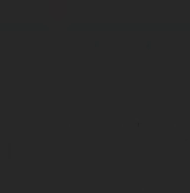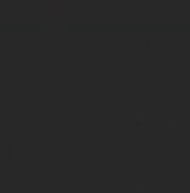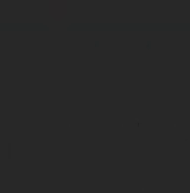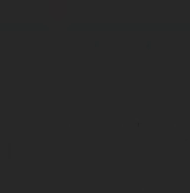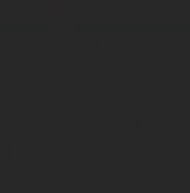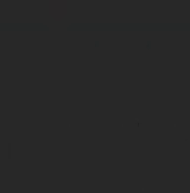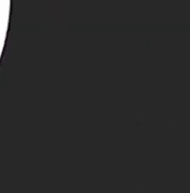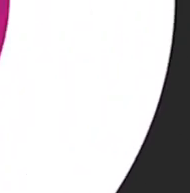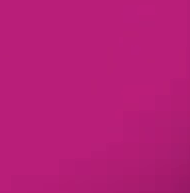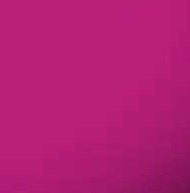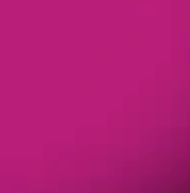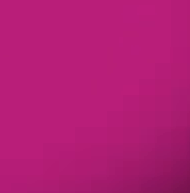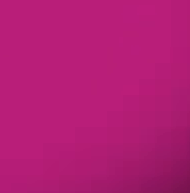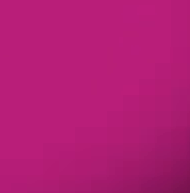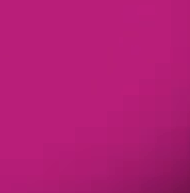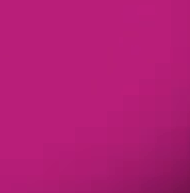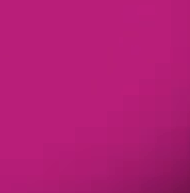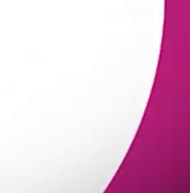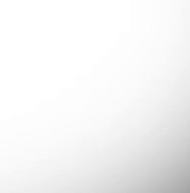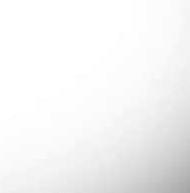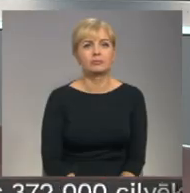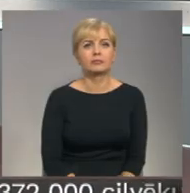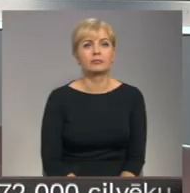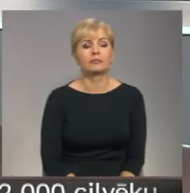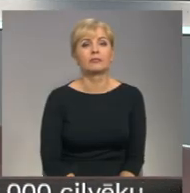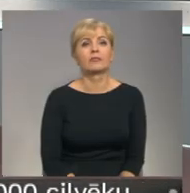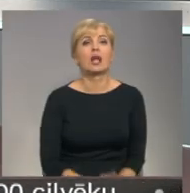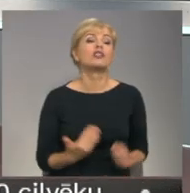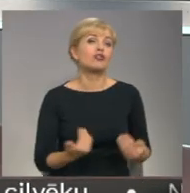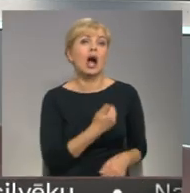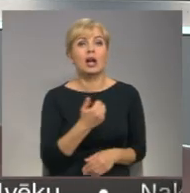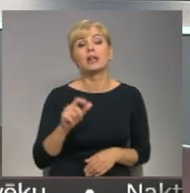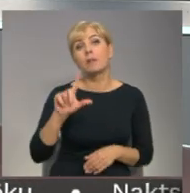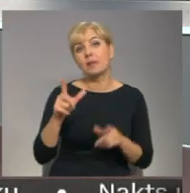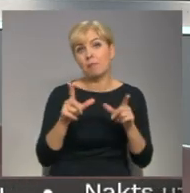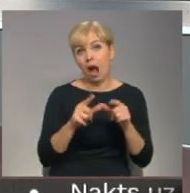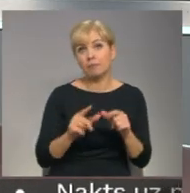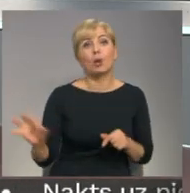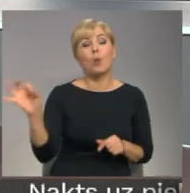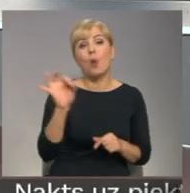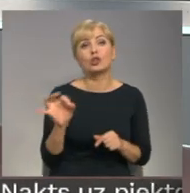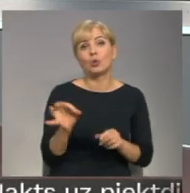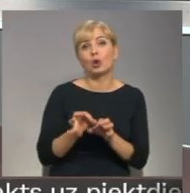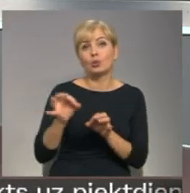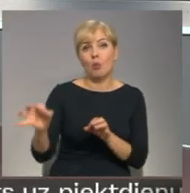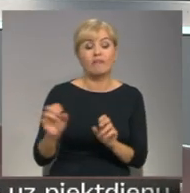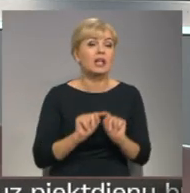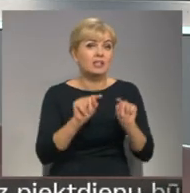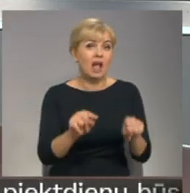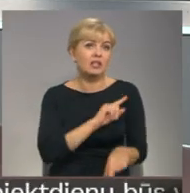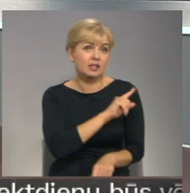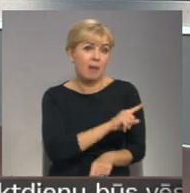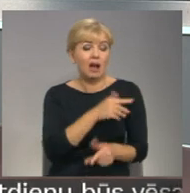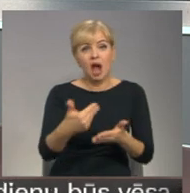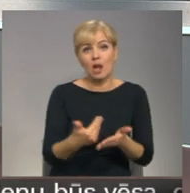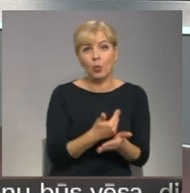Re, viss ēters ir te! Šogad 1. aprīlī Ozolnieku novadā ir jāstājas